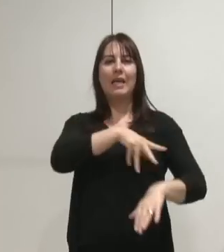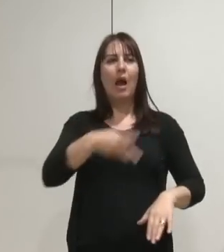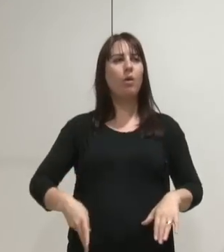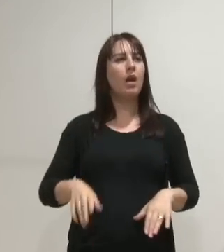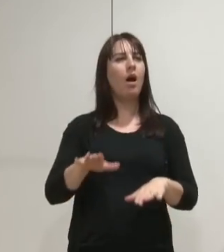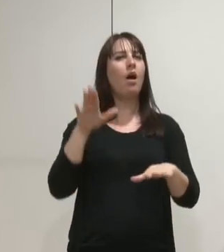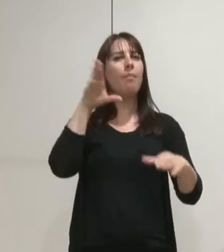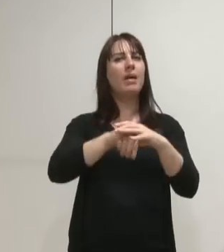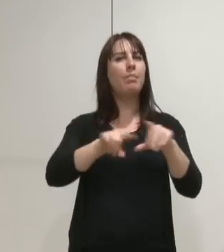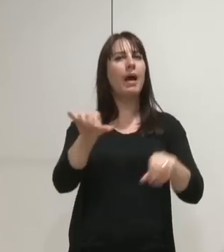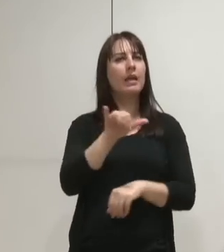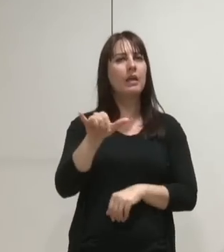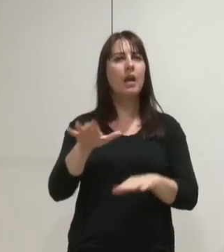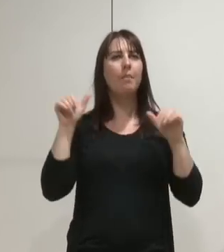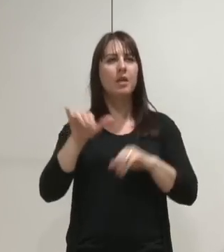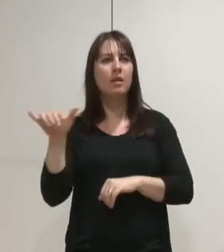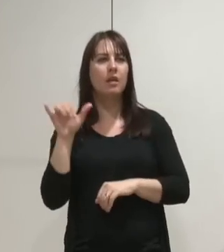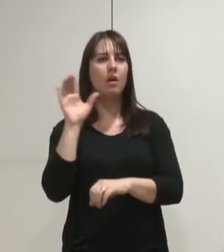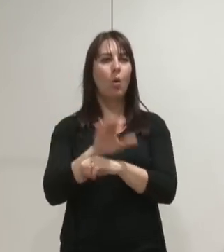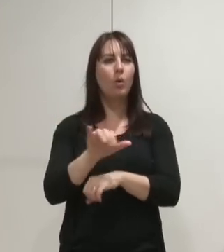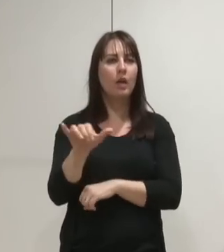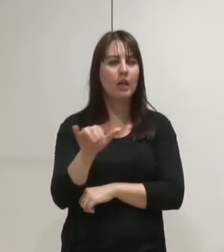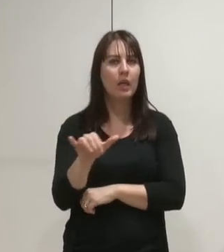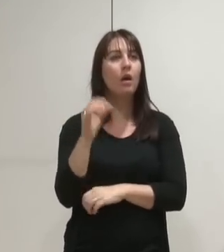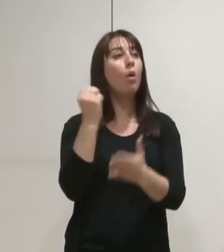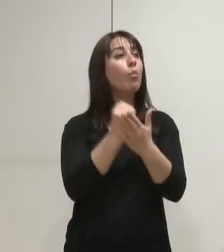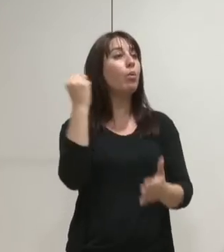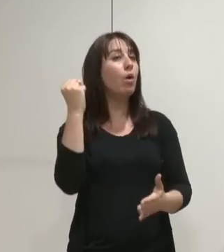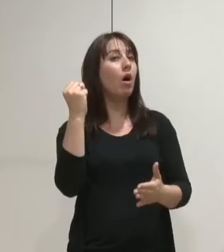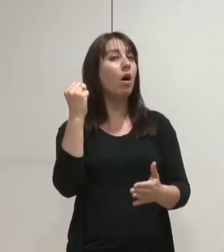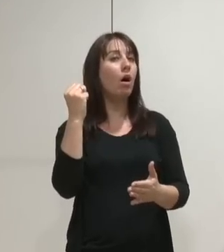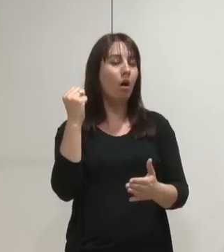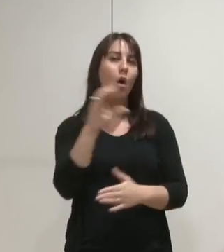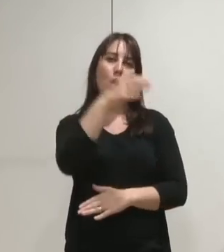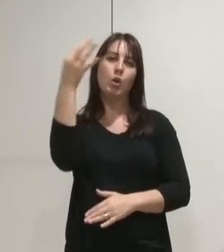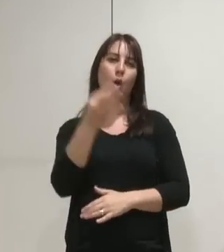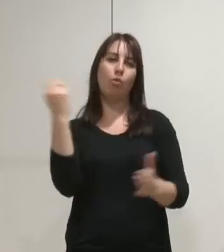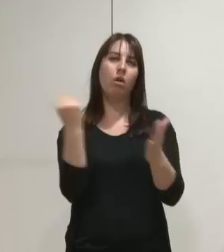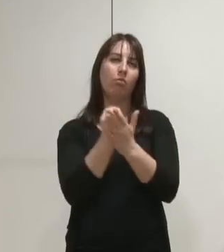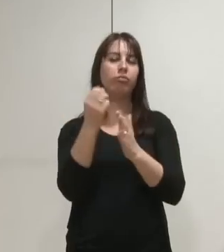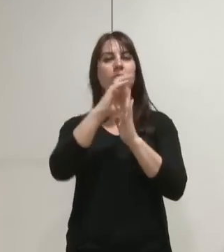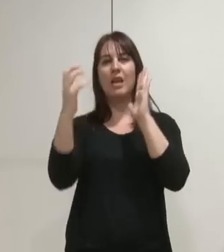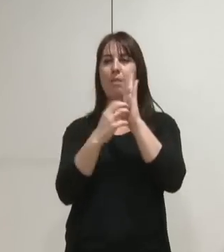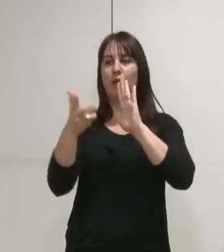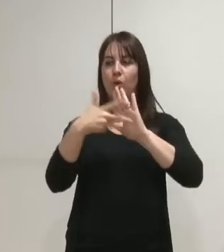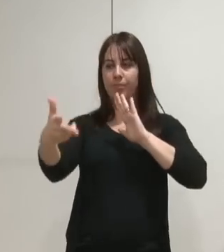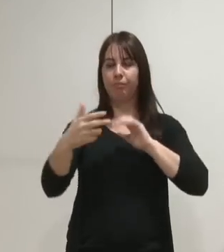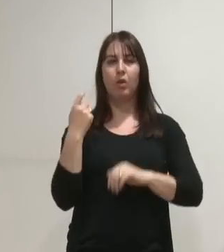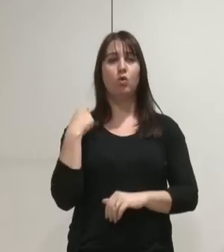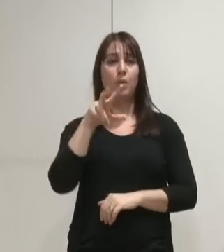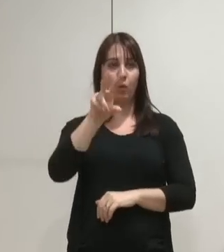vote qui s'abstient qui est contre qui est pour unanimité délibération adoptée la